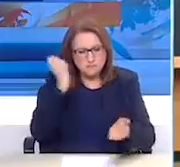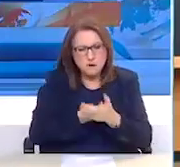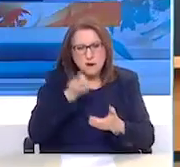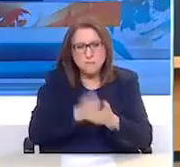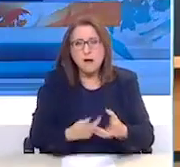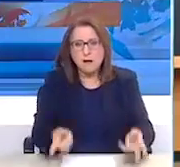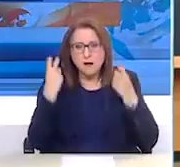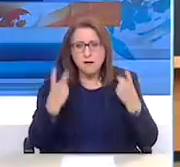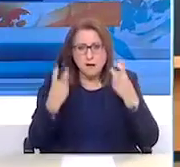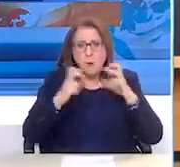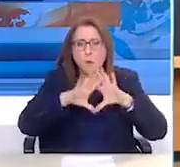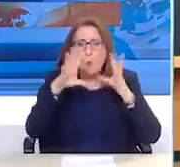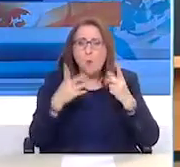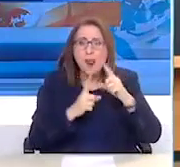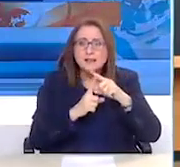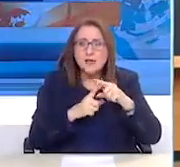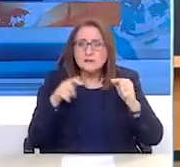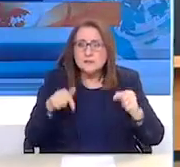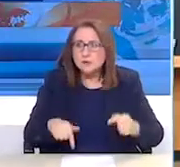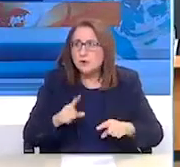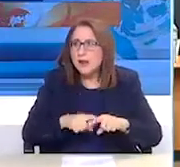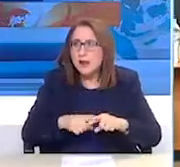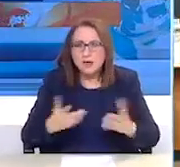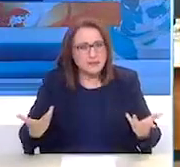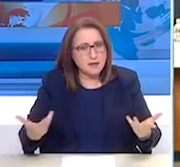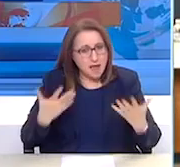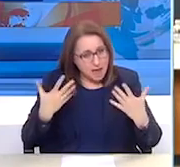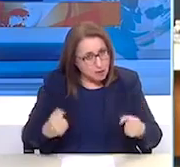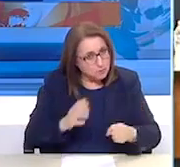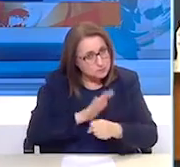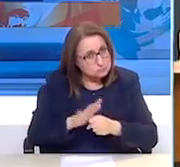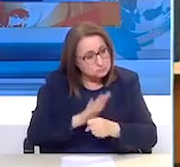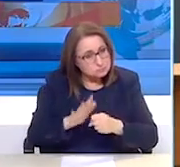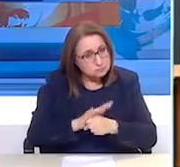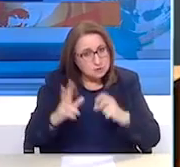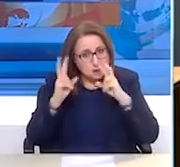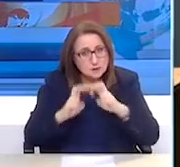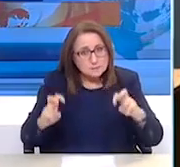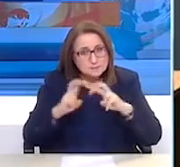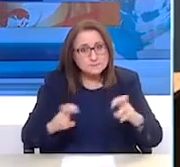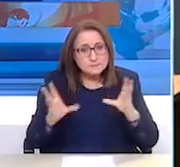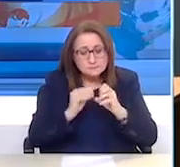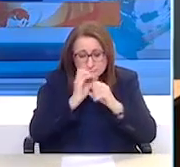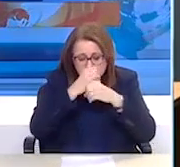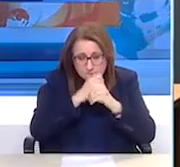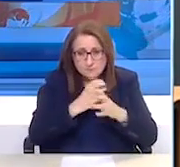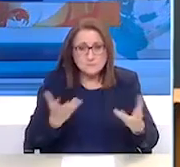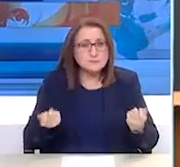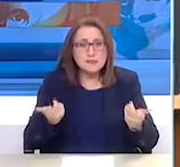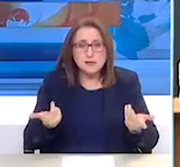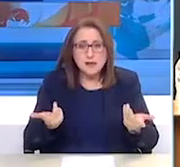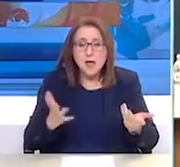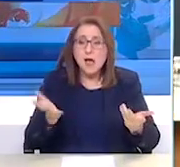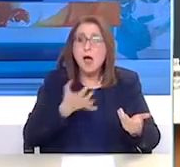να μην μπορεί να καλυφθεί η ζήτηση. Αυτή τη στιγμή η χώρα μας έχει επάρκεια διαγνωστικών τεστ PCR. Αν αλλάξει το θεραπευτικό πρωτόκολλο